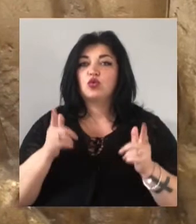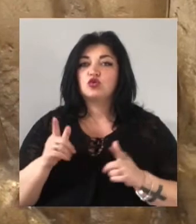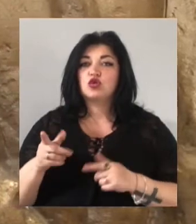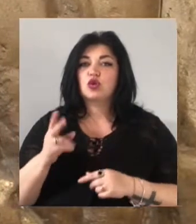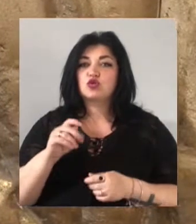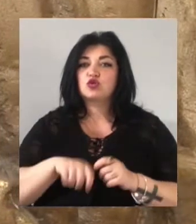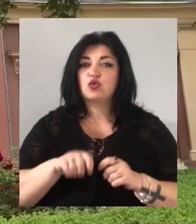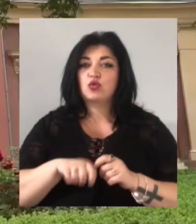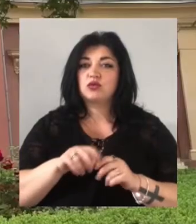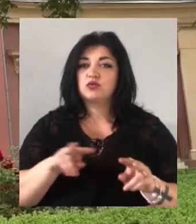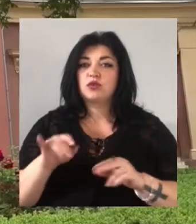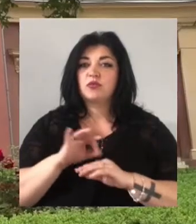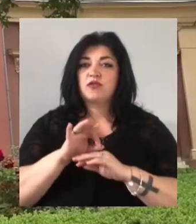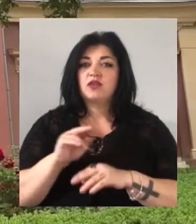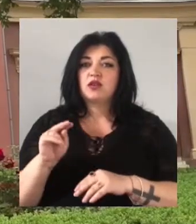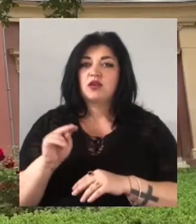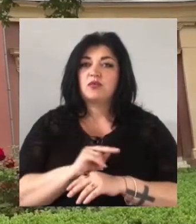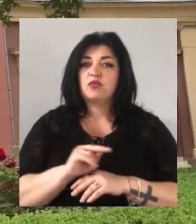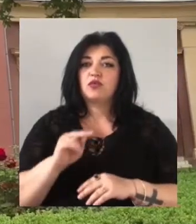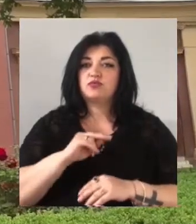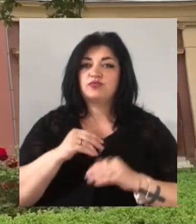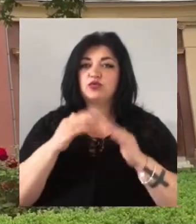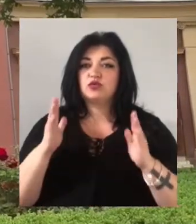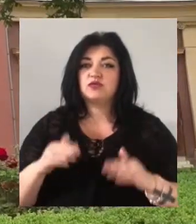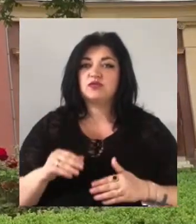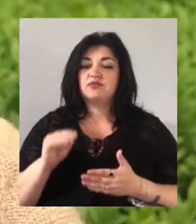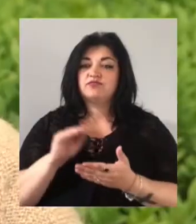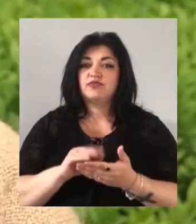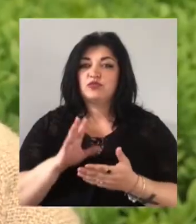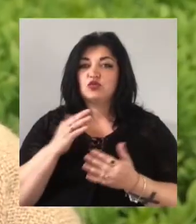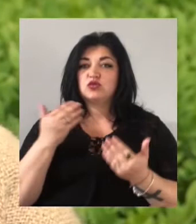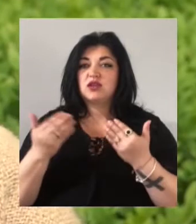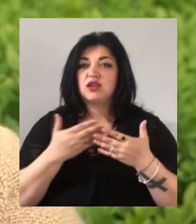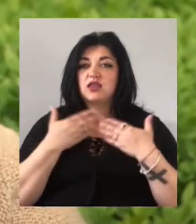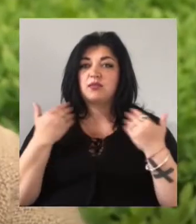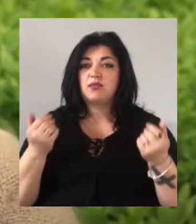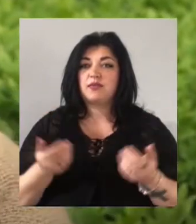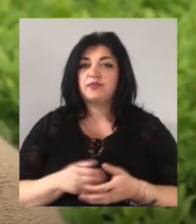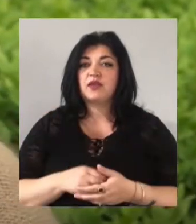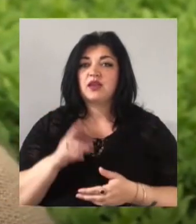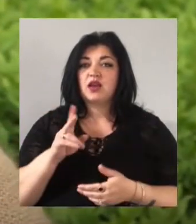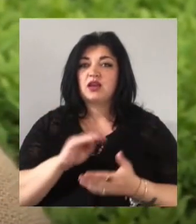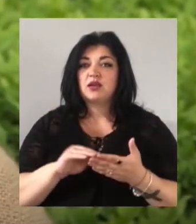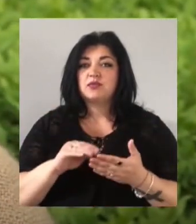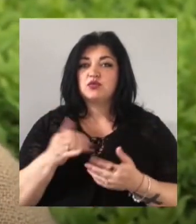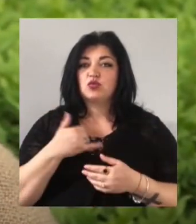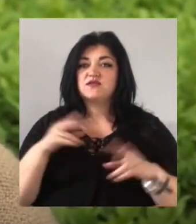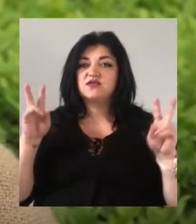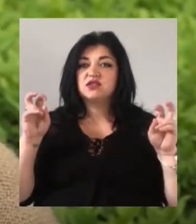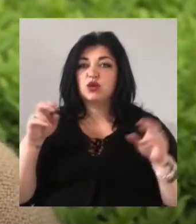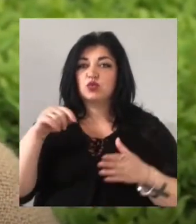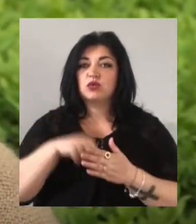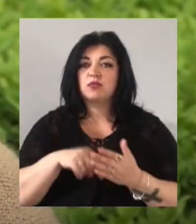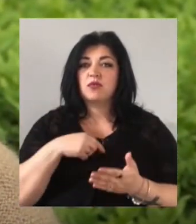стосовно проведення ремонтних робіт у будівлі у статуті музею немає. Як написано у нас в статуті, ми маємо